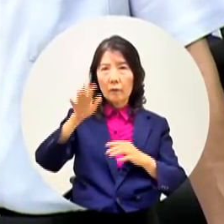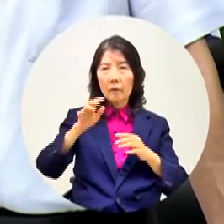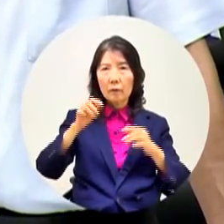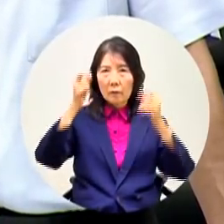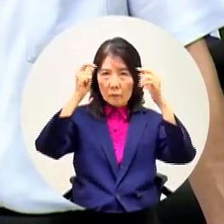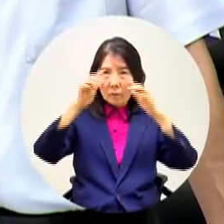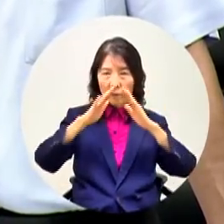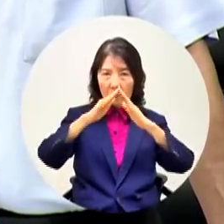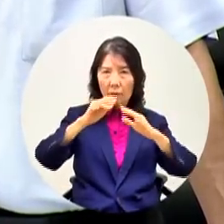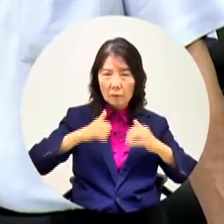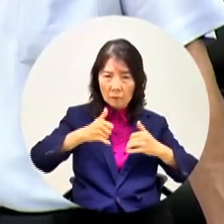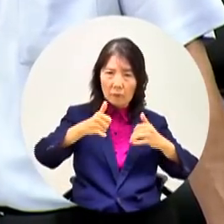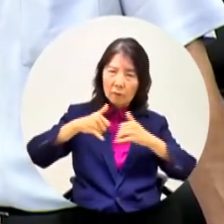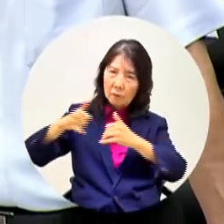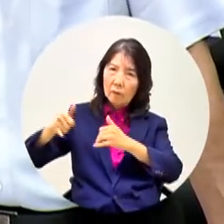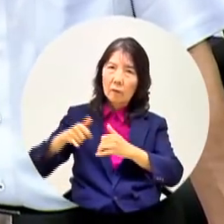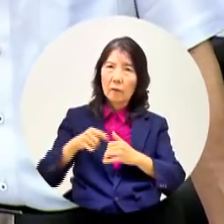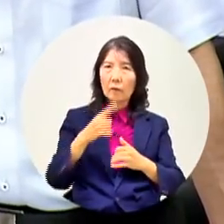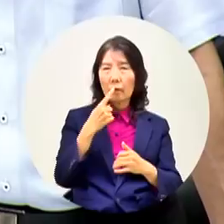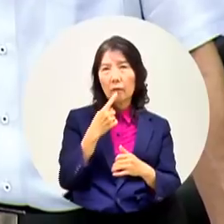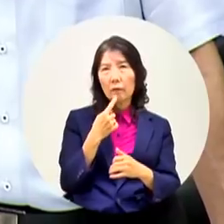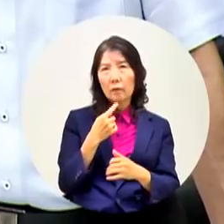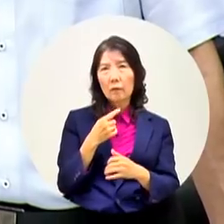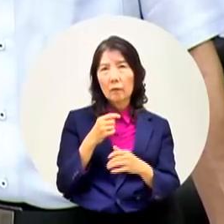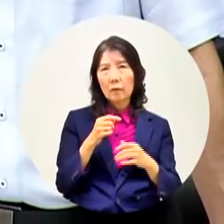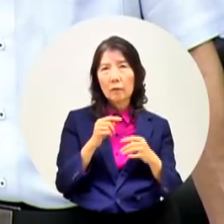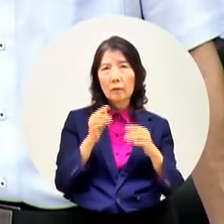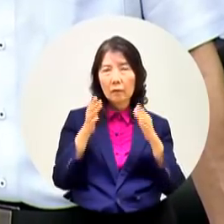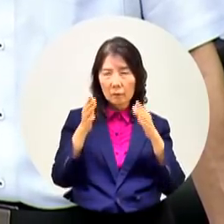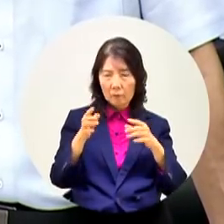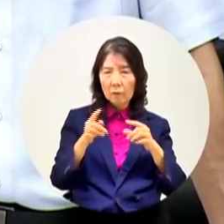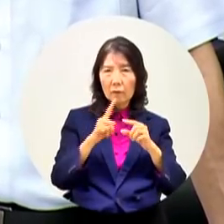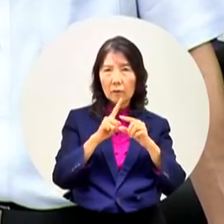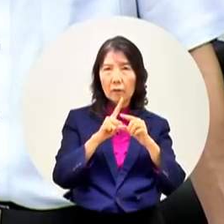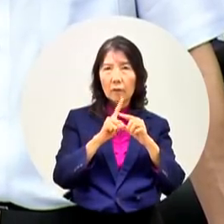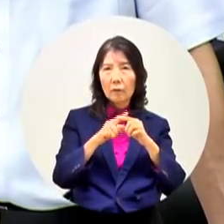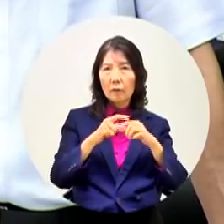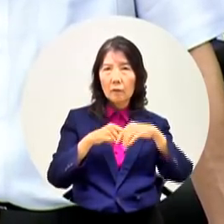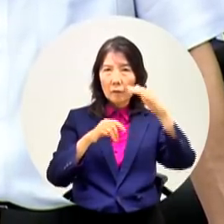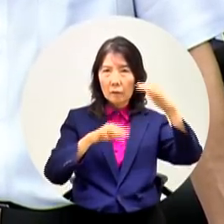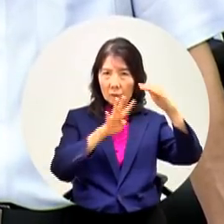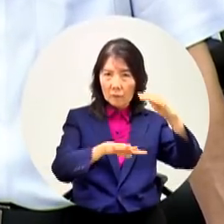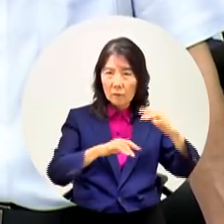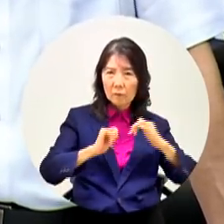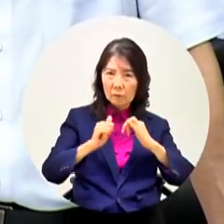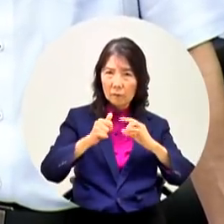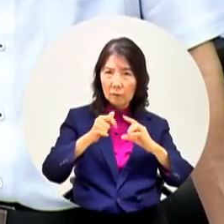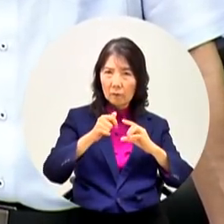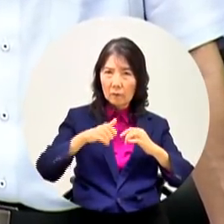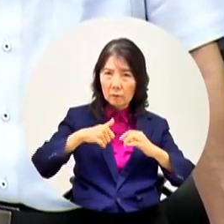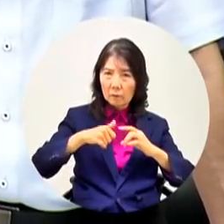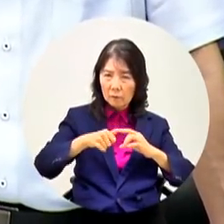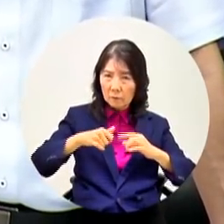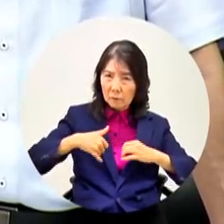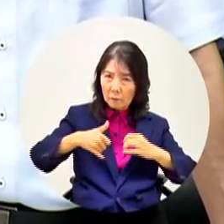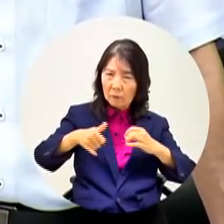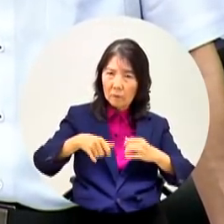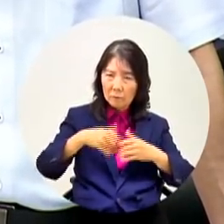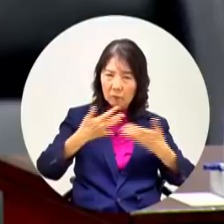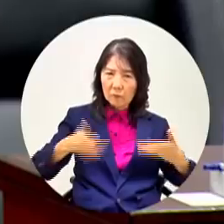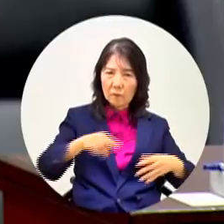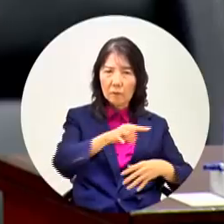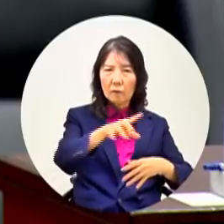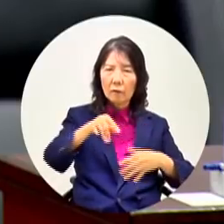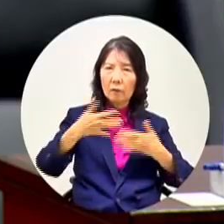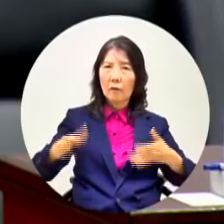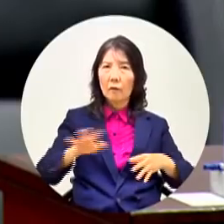哈，不是我记得我只用中仑小区这个来举例而已，是不是很多？啊，作者当中当然都要一定嘛，你